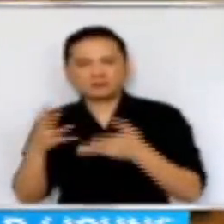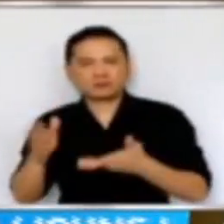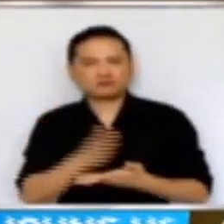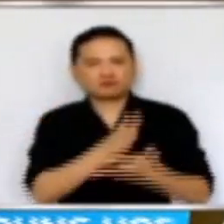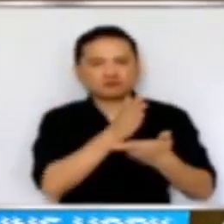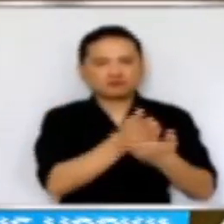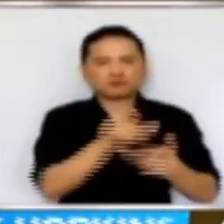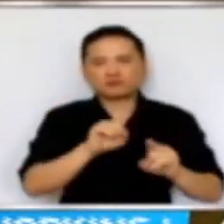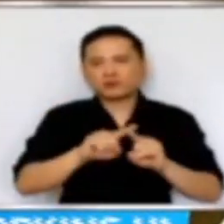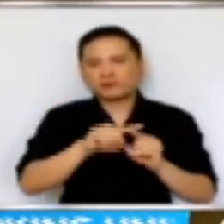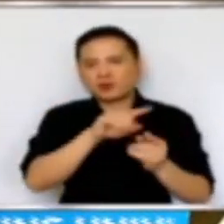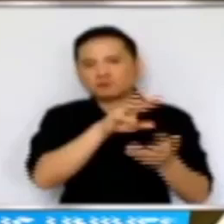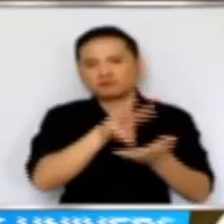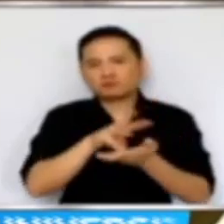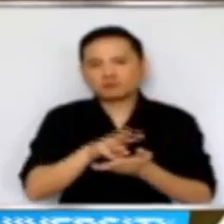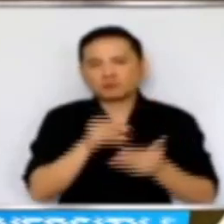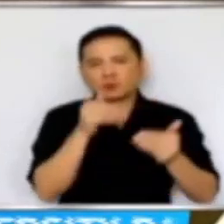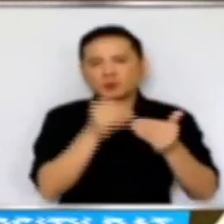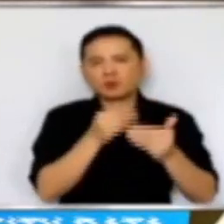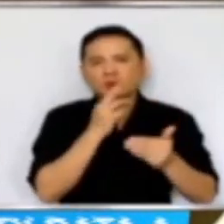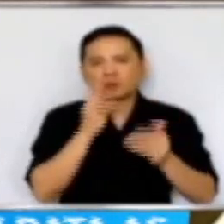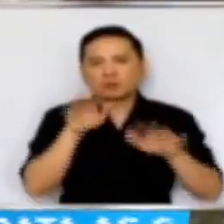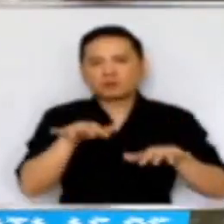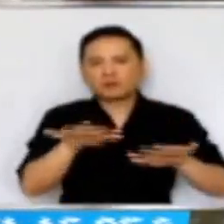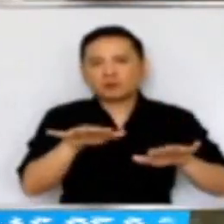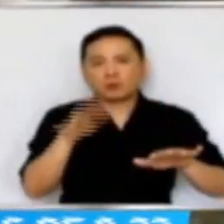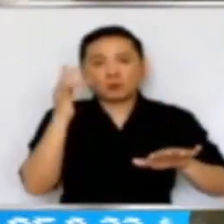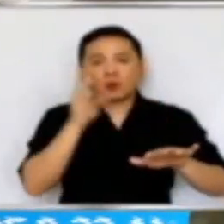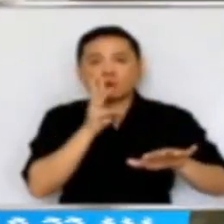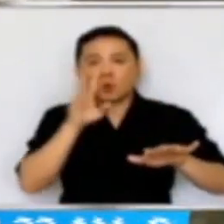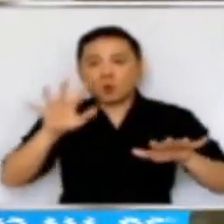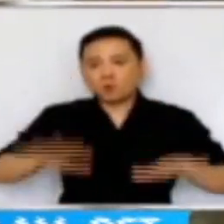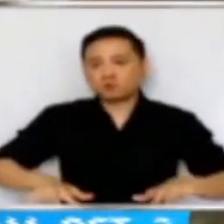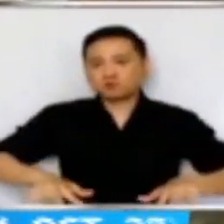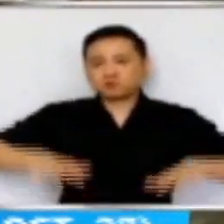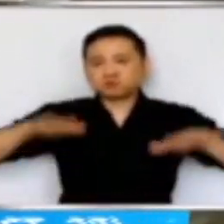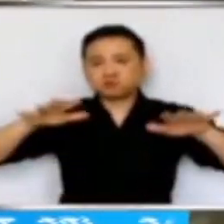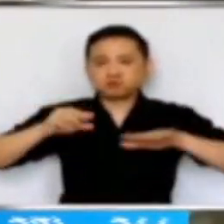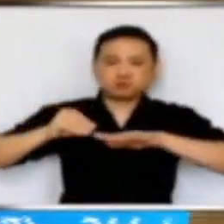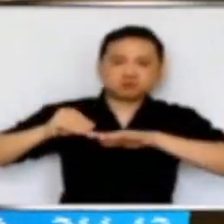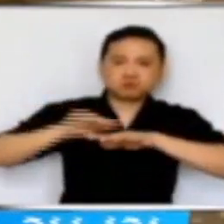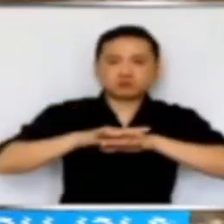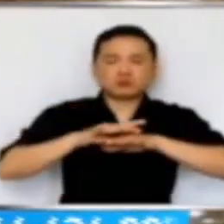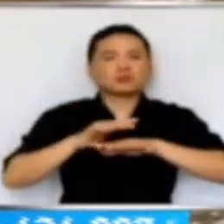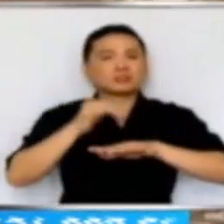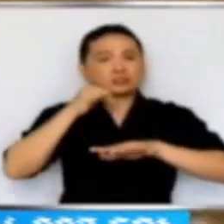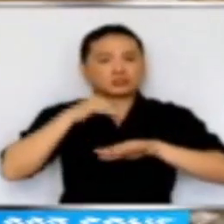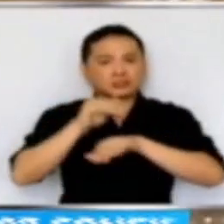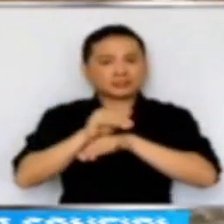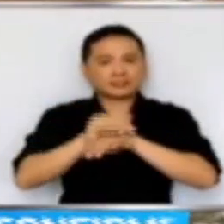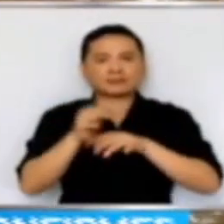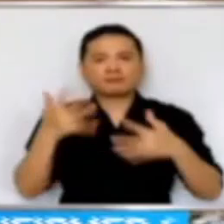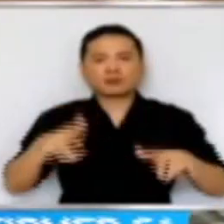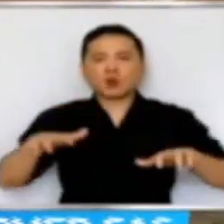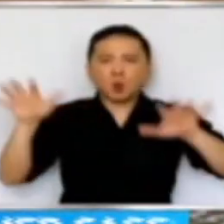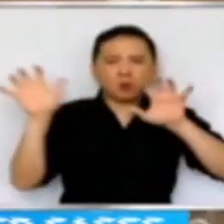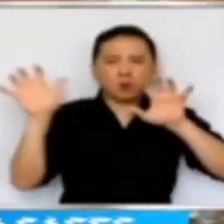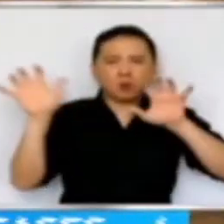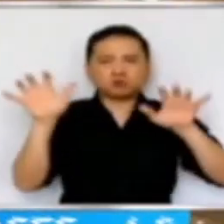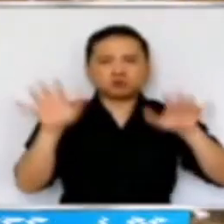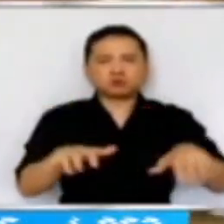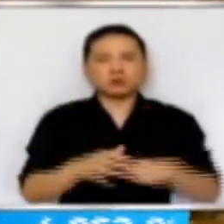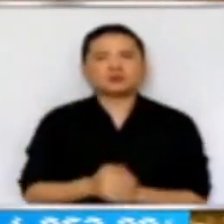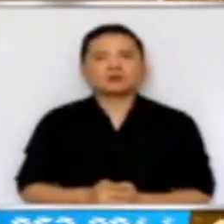River. Ito'y matapos biglang tumaas ang level ng tubig sa ilog dulot ng malakas na ulan kagabi. Sa Purok 11 sa Barangay